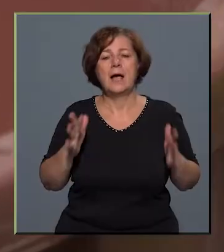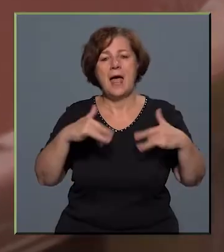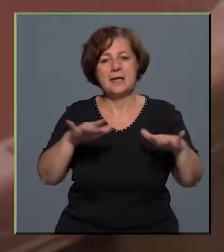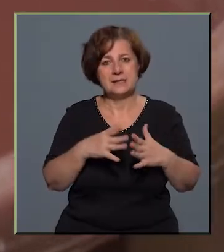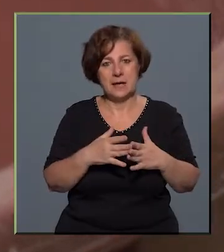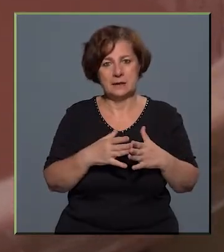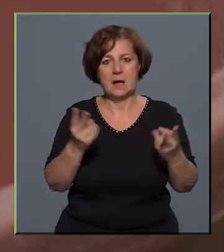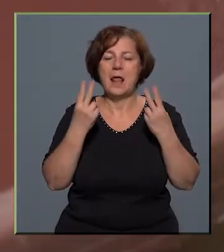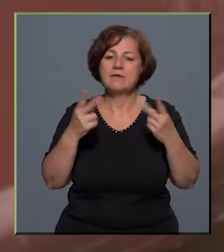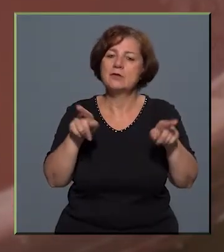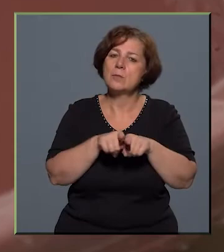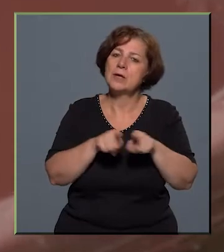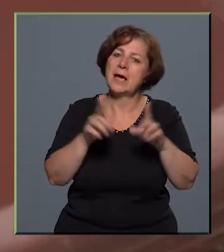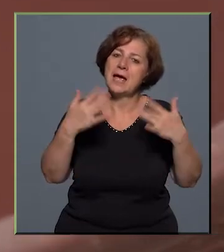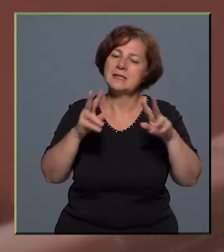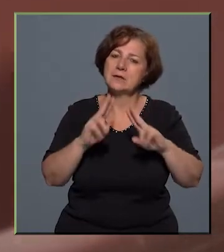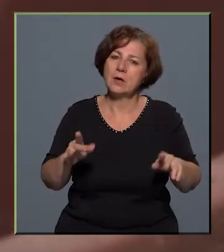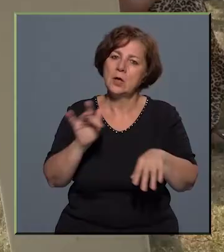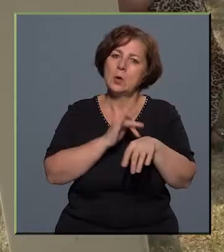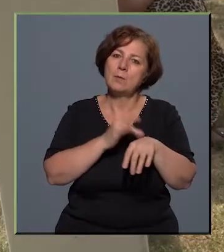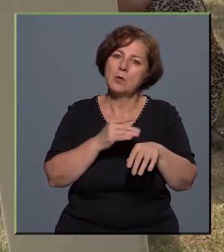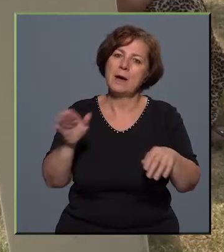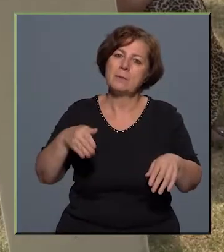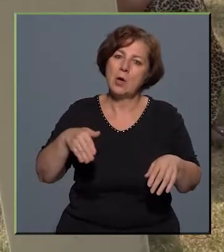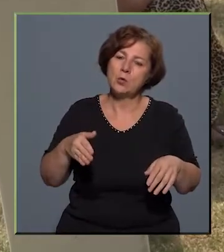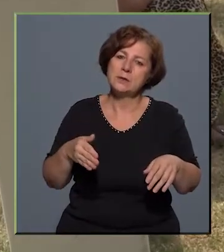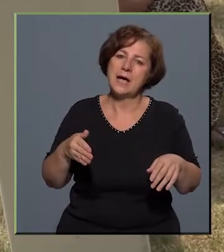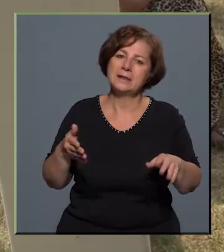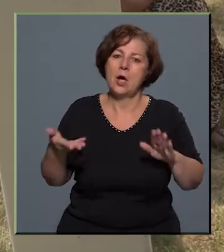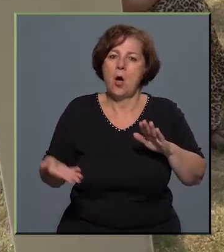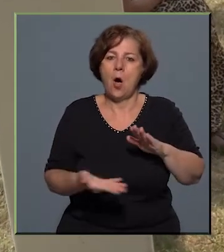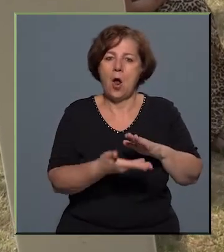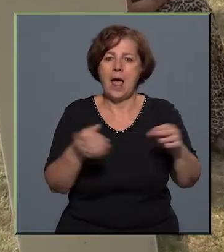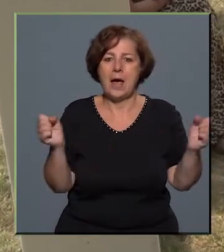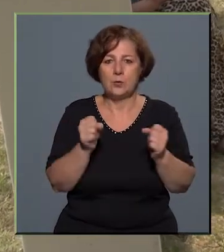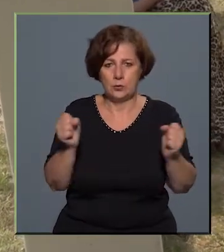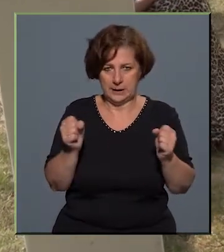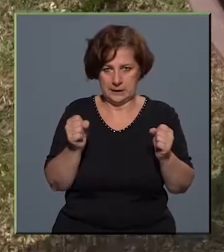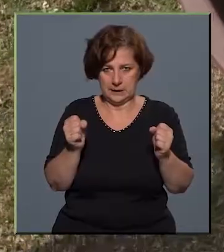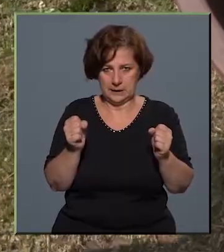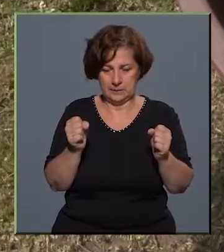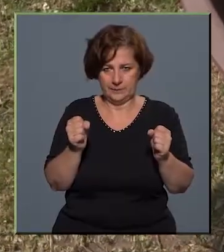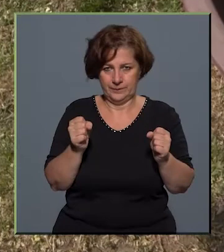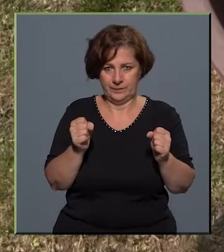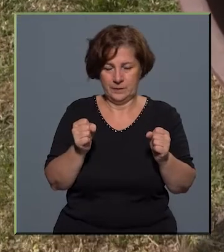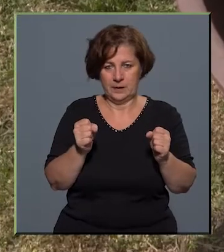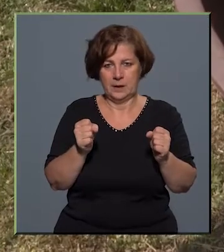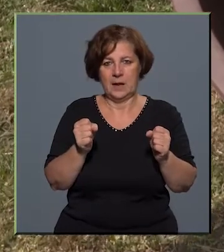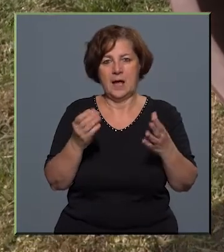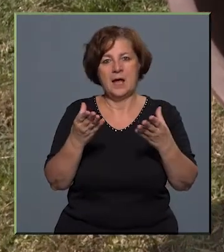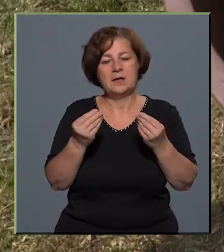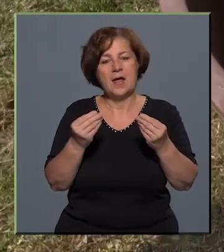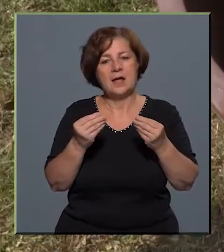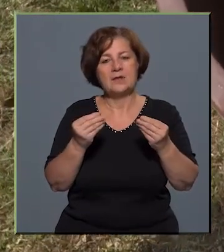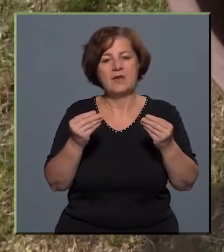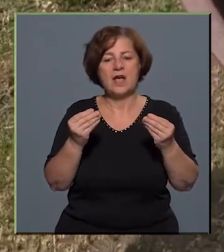A legeslegfontosabb, hogyha ilyen helyzet van, akkor próbáljuk a kutyát aláhűteni, próbáljuk akár csak egy